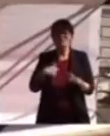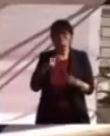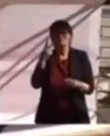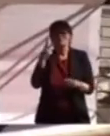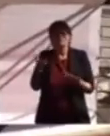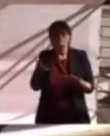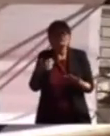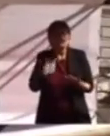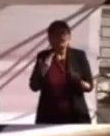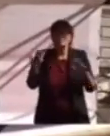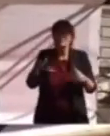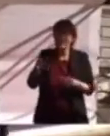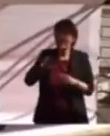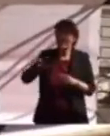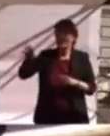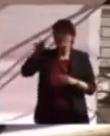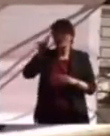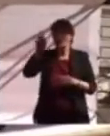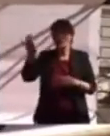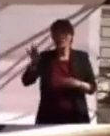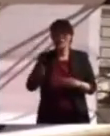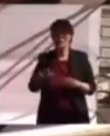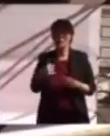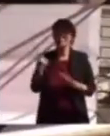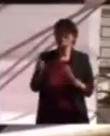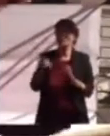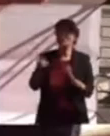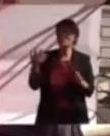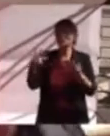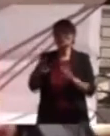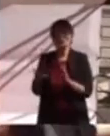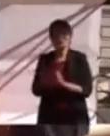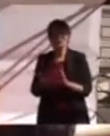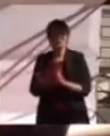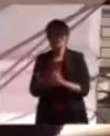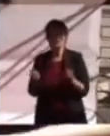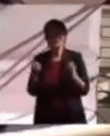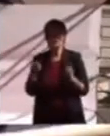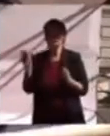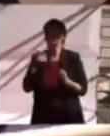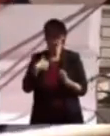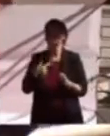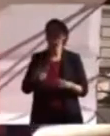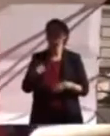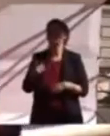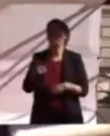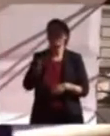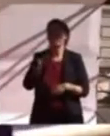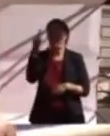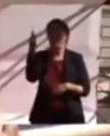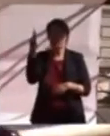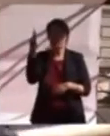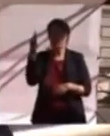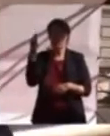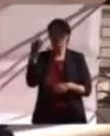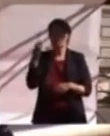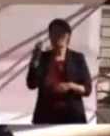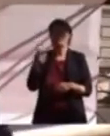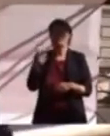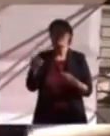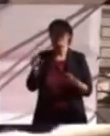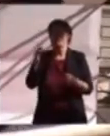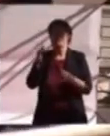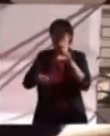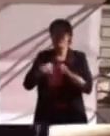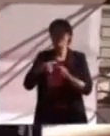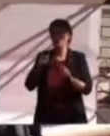in affanno no come sono aumentati i numeri abbiamo visto le fila drive in l'allungamento delle ore per avere risultati